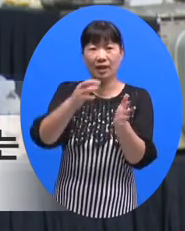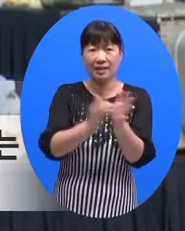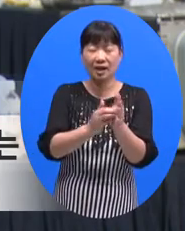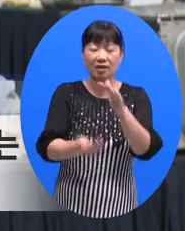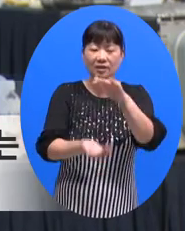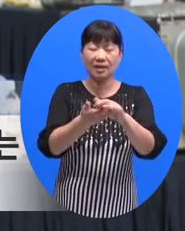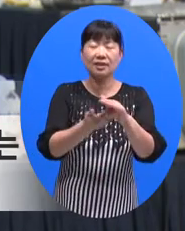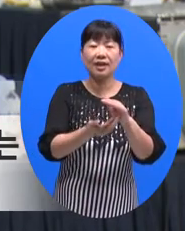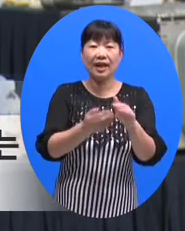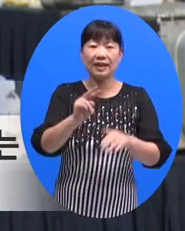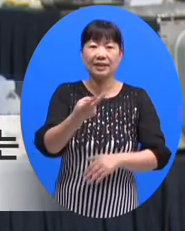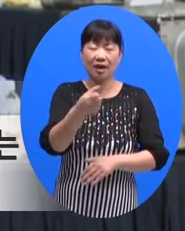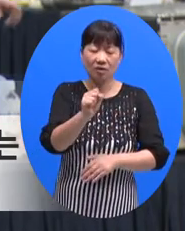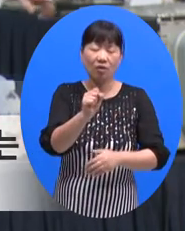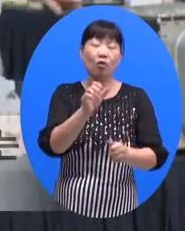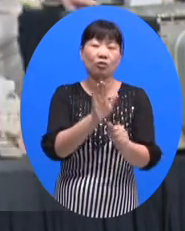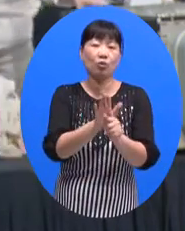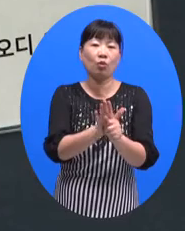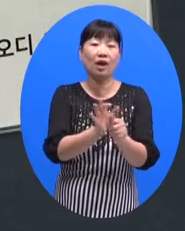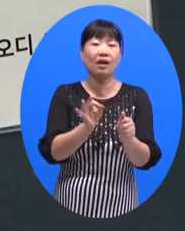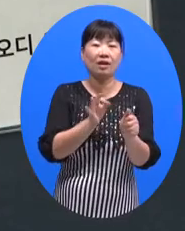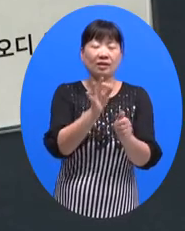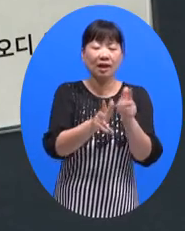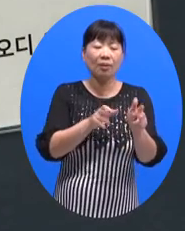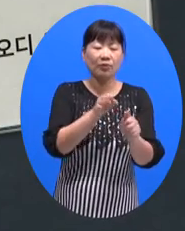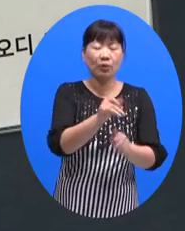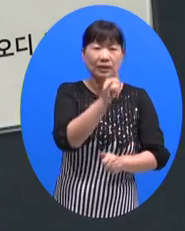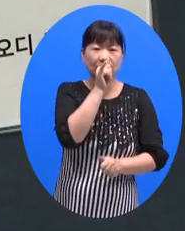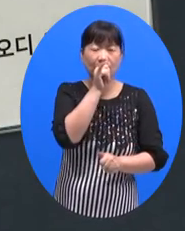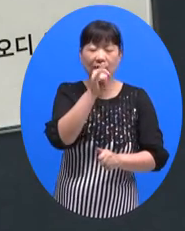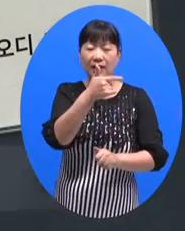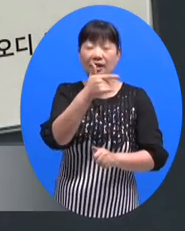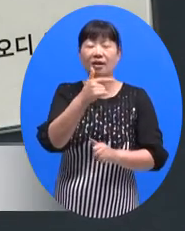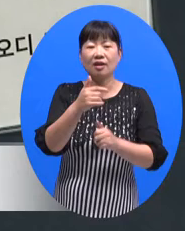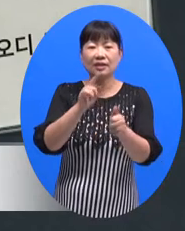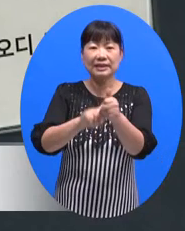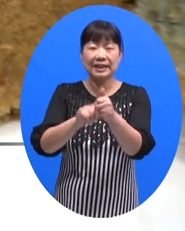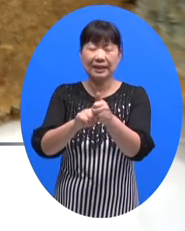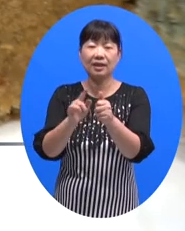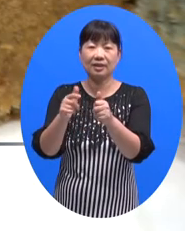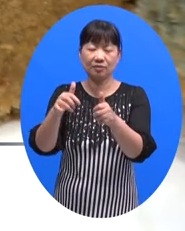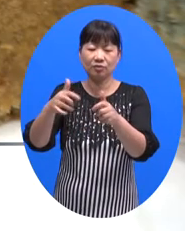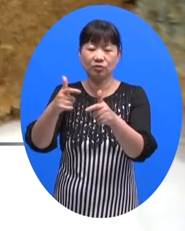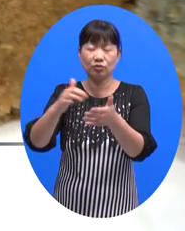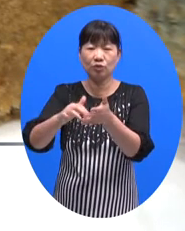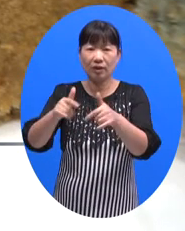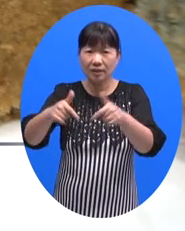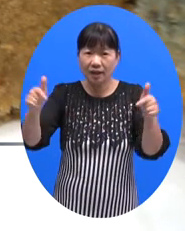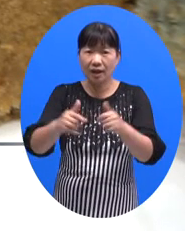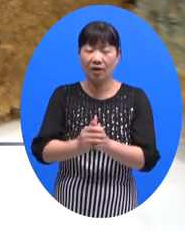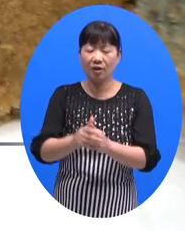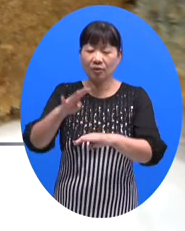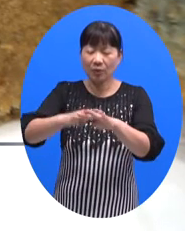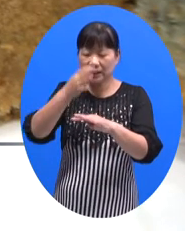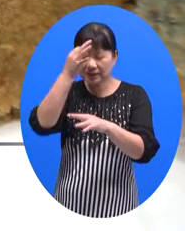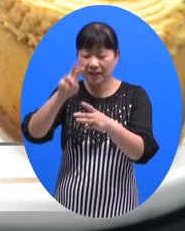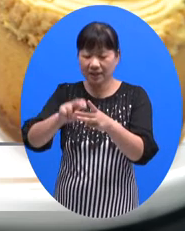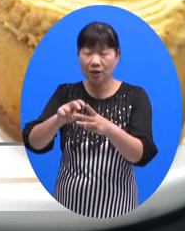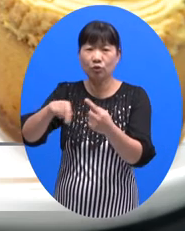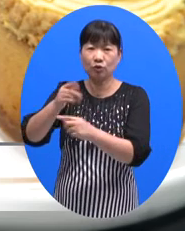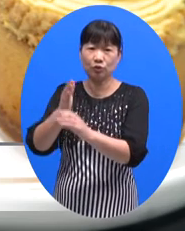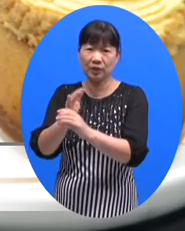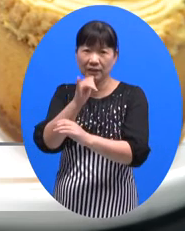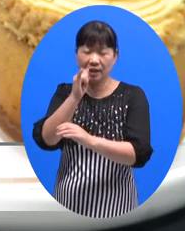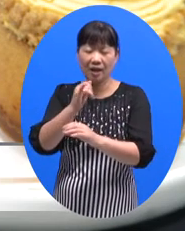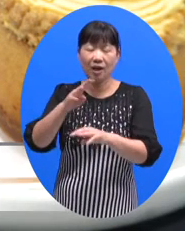2억원까지 사업을 진행하실 수가 있고요 경기도는 대상자 폭을 넓혀 시 군 농업기술센터에서 운영중인 농산물